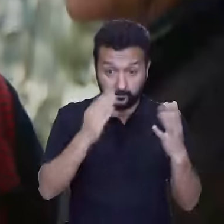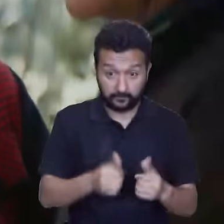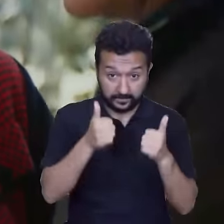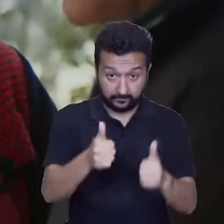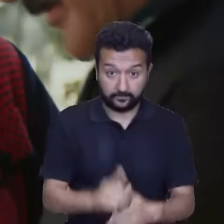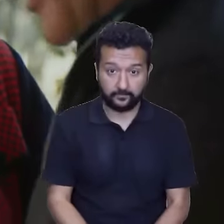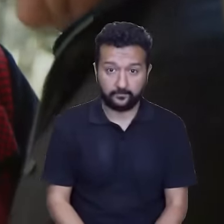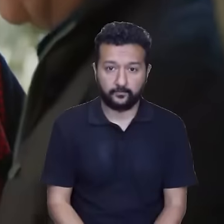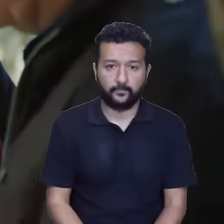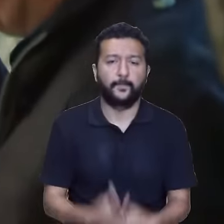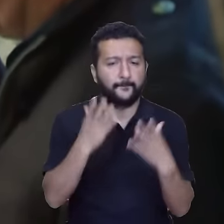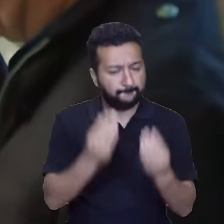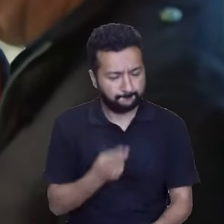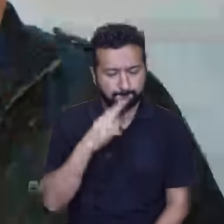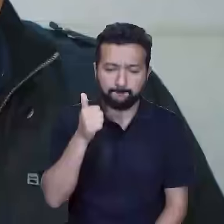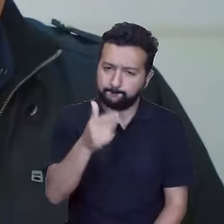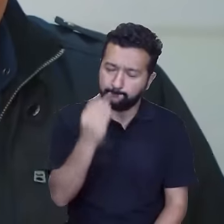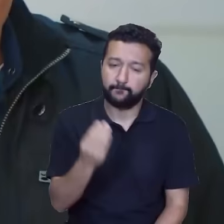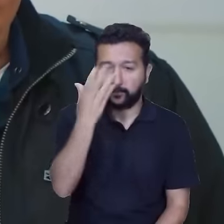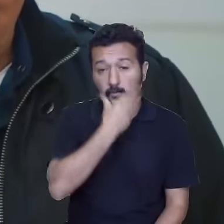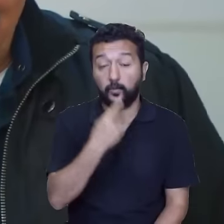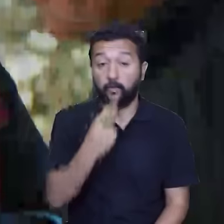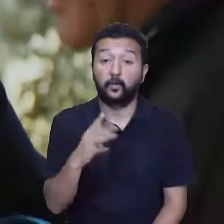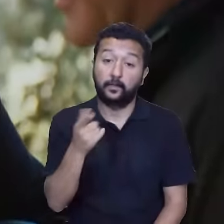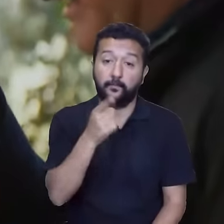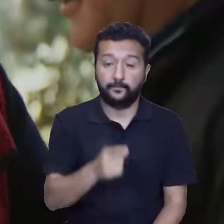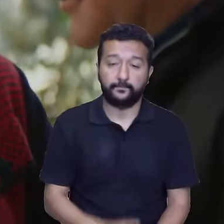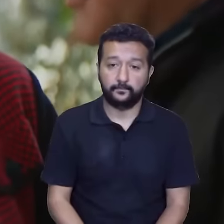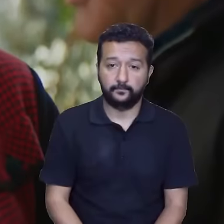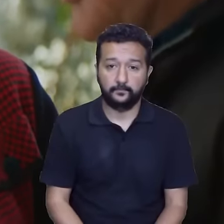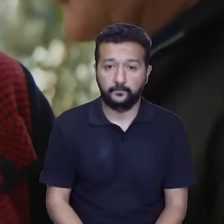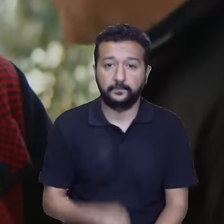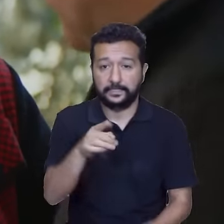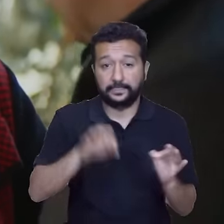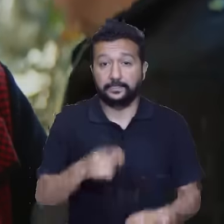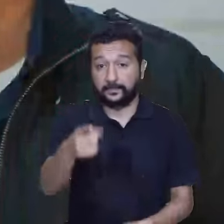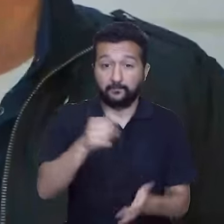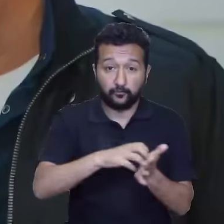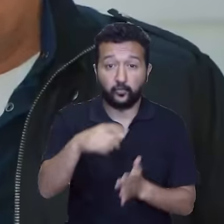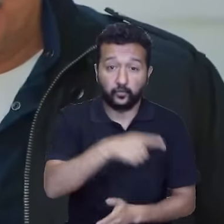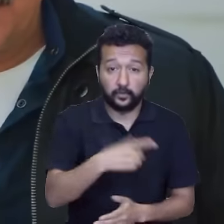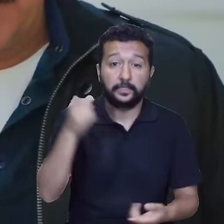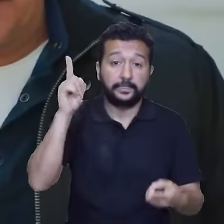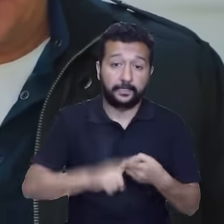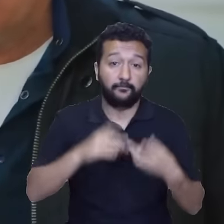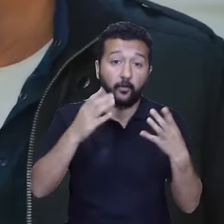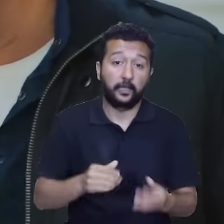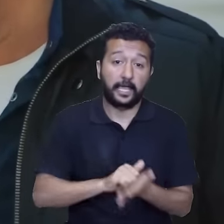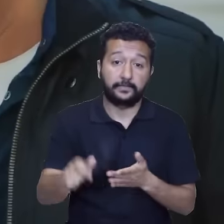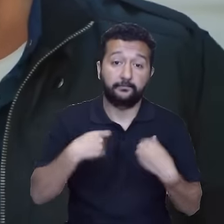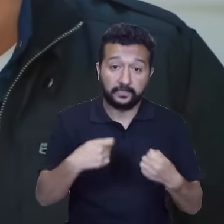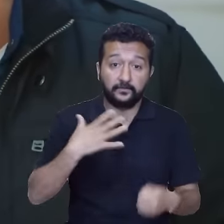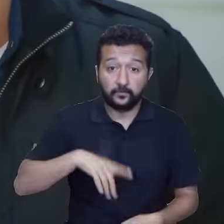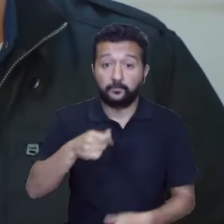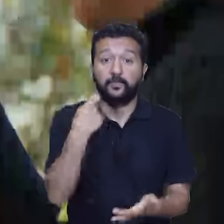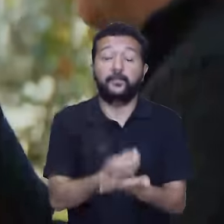tamam mı bir tanem? Tamam ablacığım, tamam, iyi güzel söylüyorsun da yani şimdi senin verdiğin paralar suyunu çekti yani. Her şey